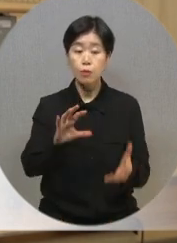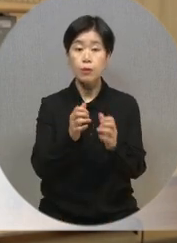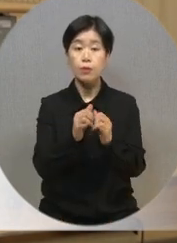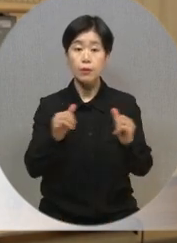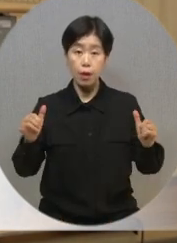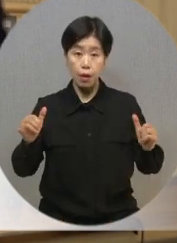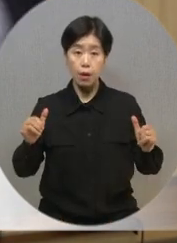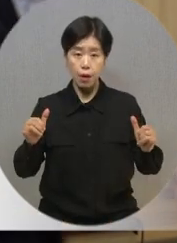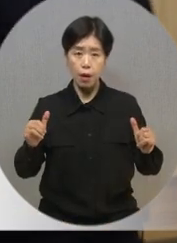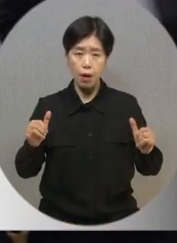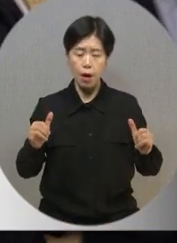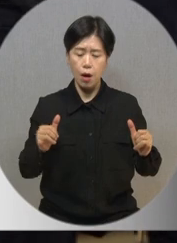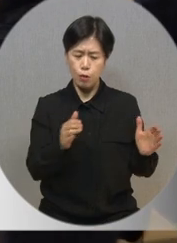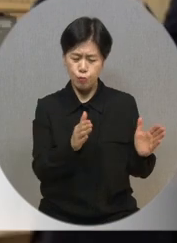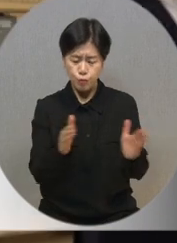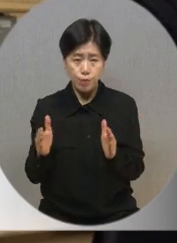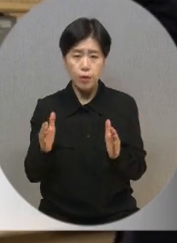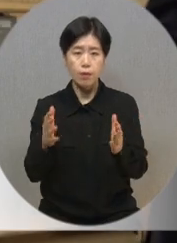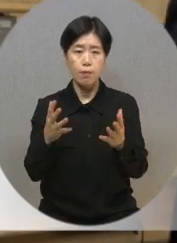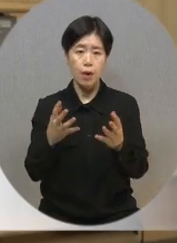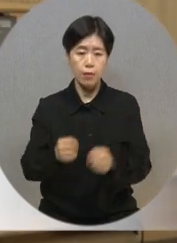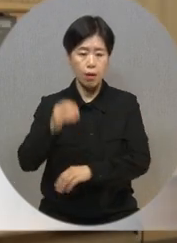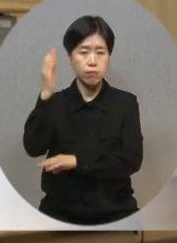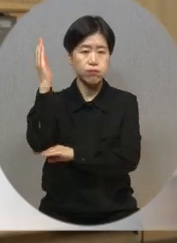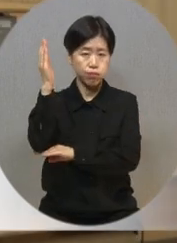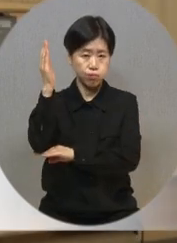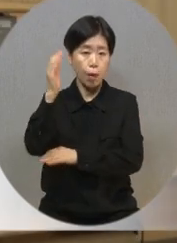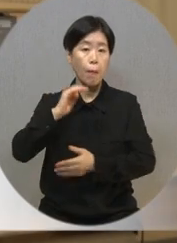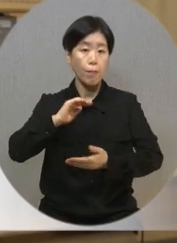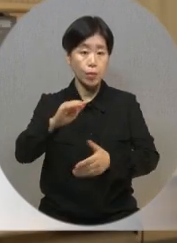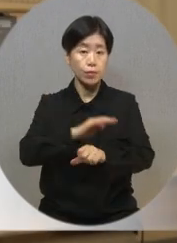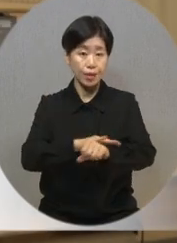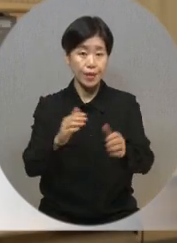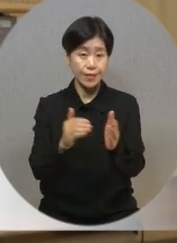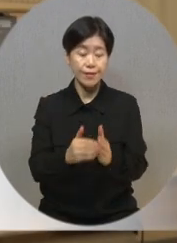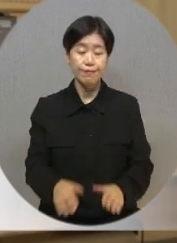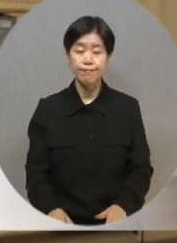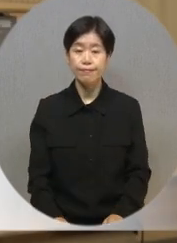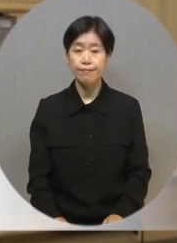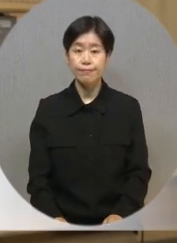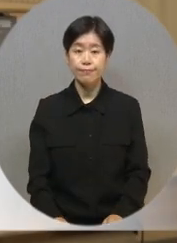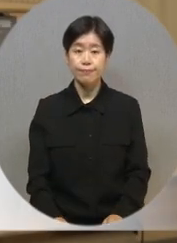토론자분들이 정말 많은 준비들을 해오신 것 같습니다. 여러의